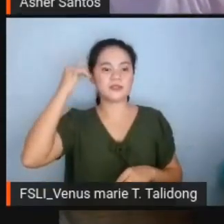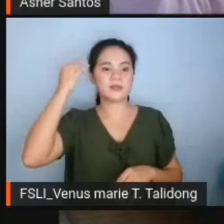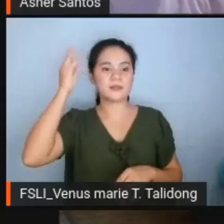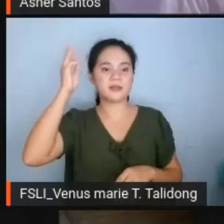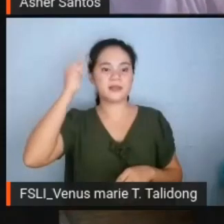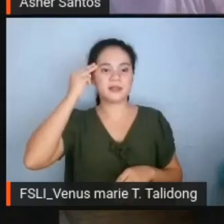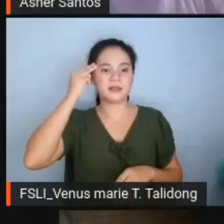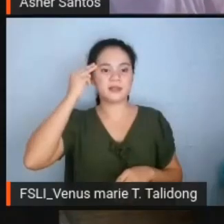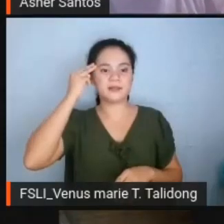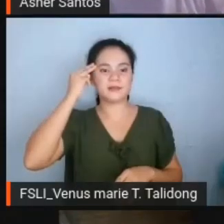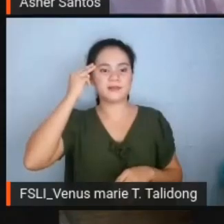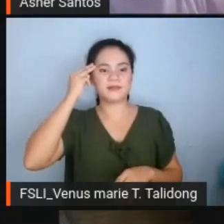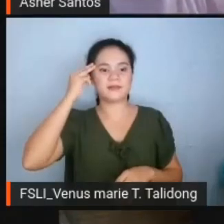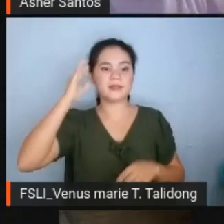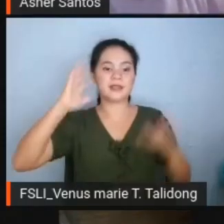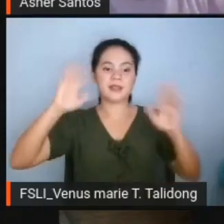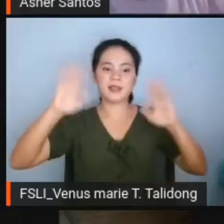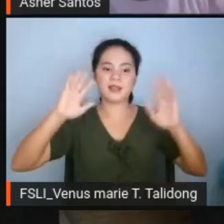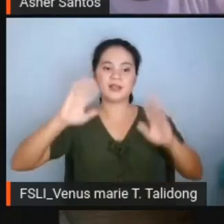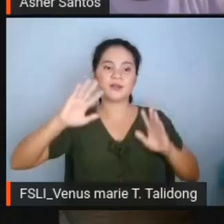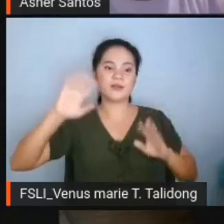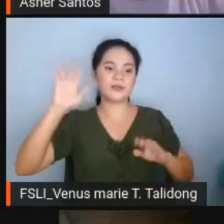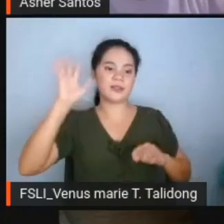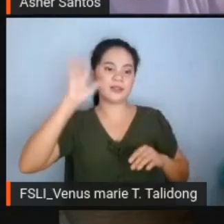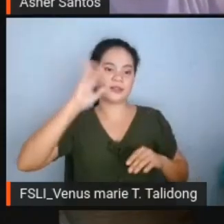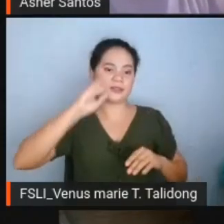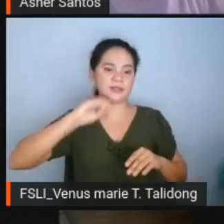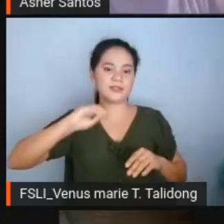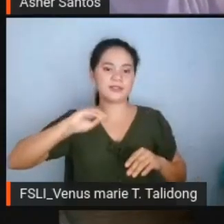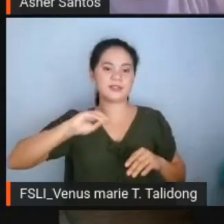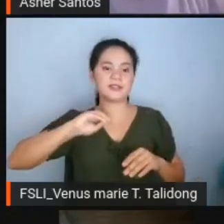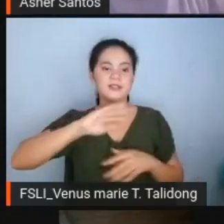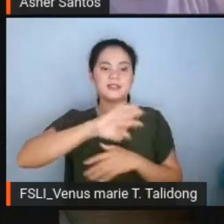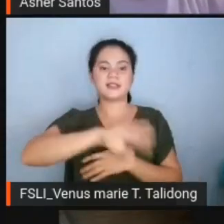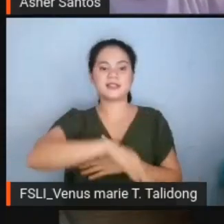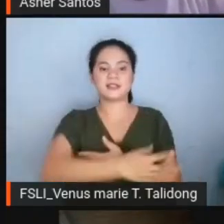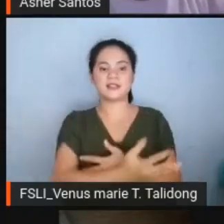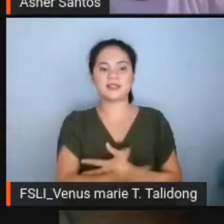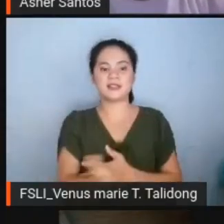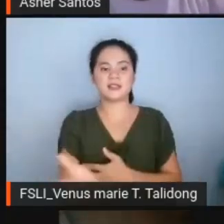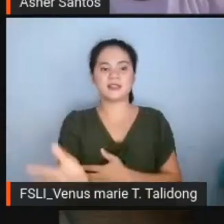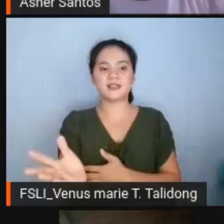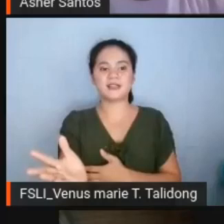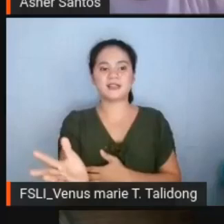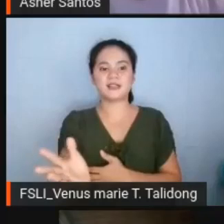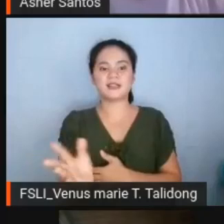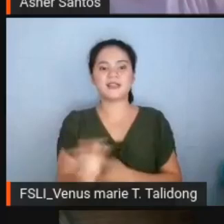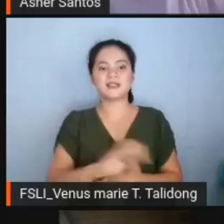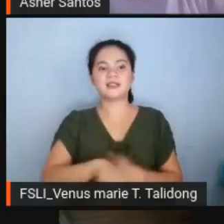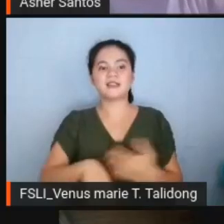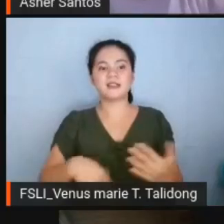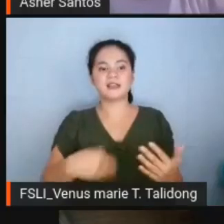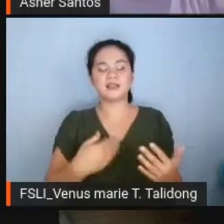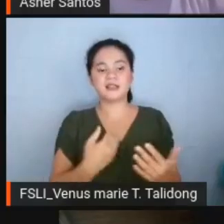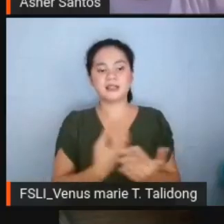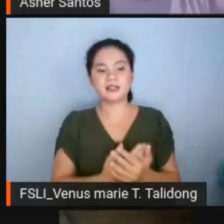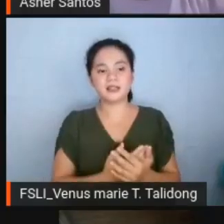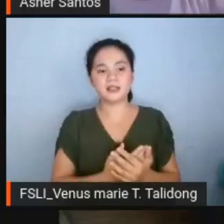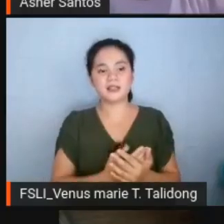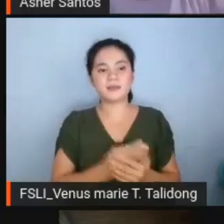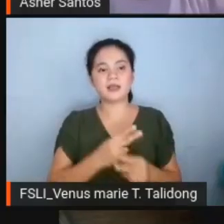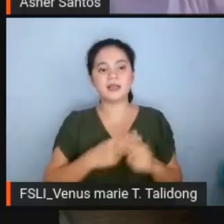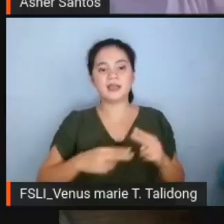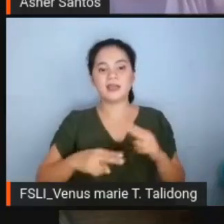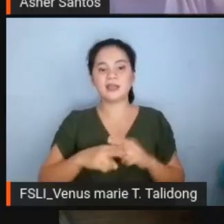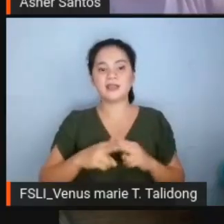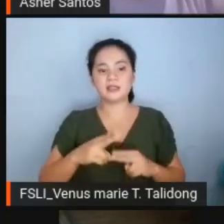Hello, magandang hapon sa inyong lahat, sa atin hong mga kasapi dito sa Hands in Inclusion